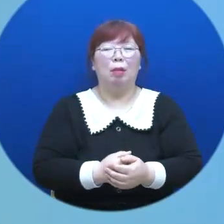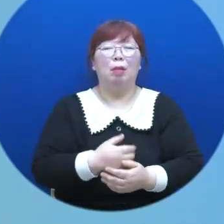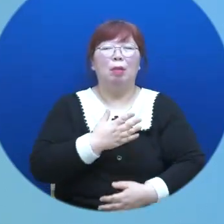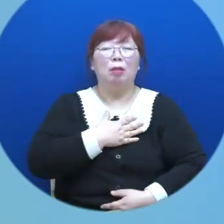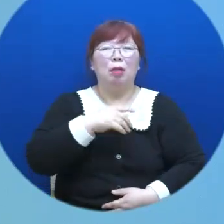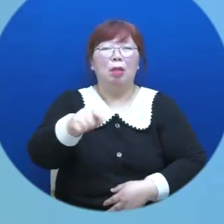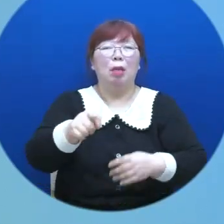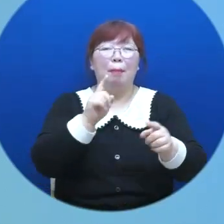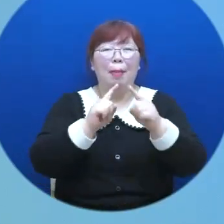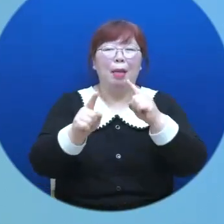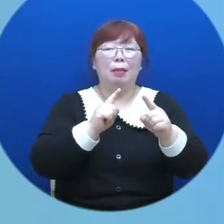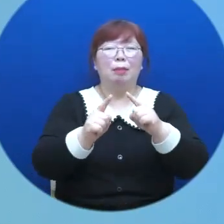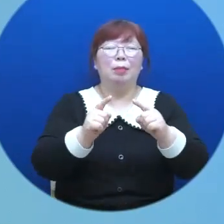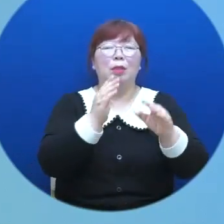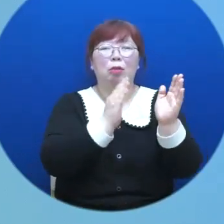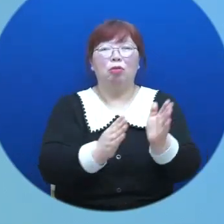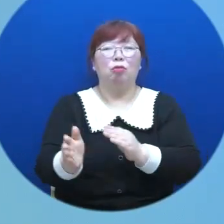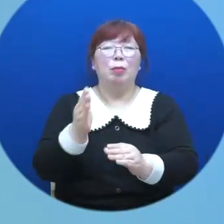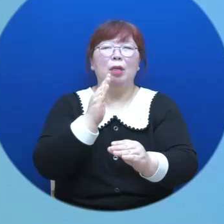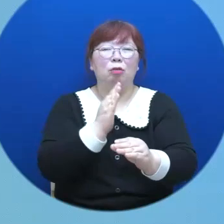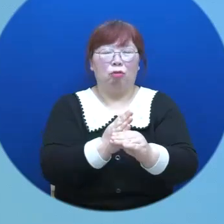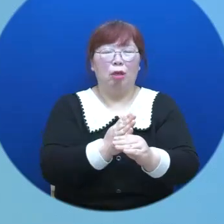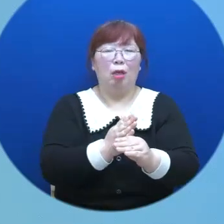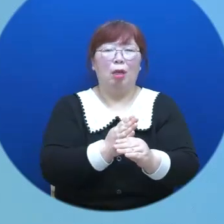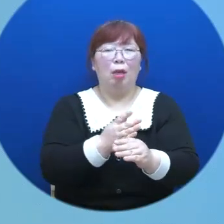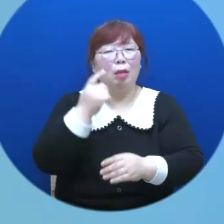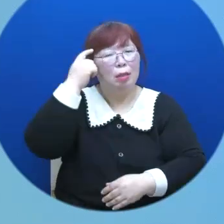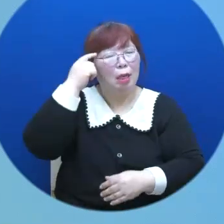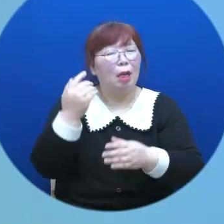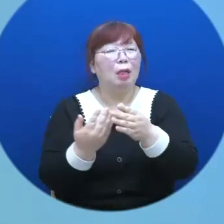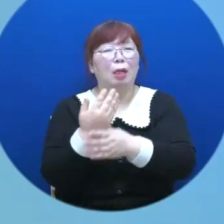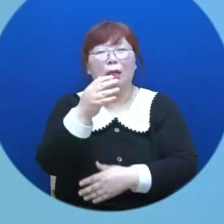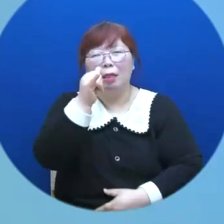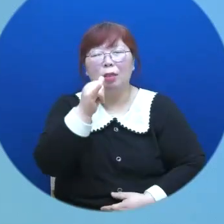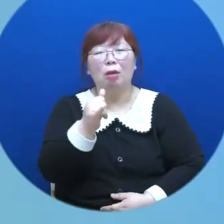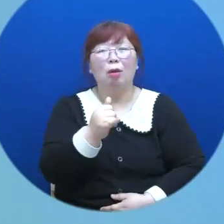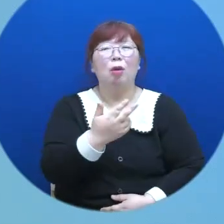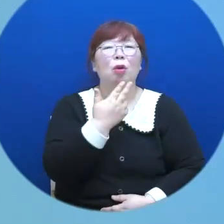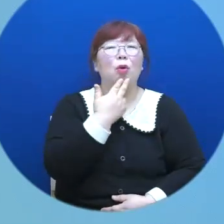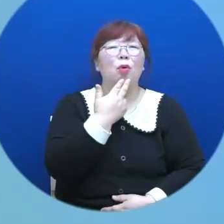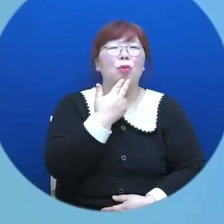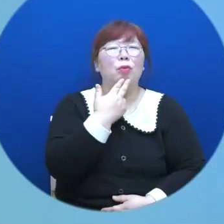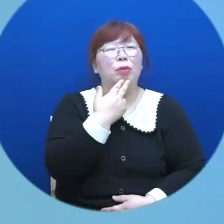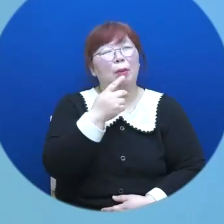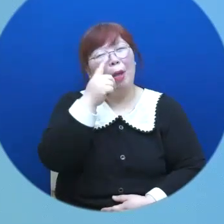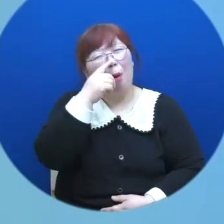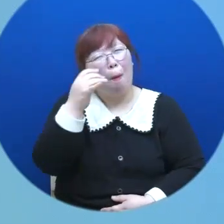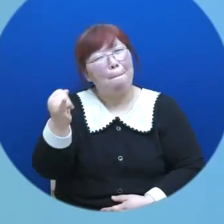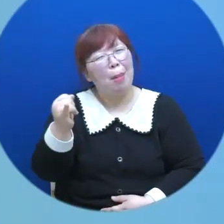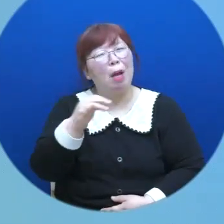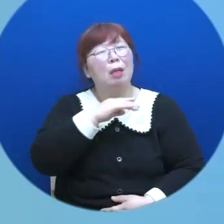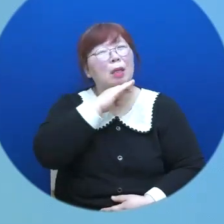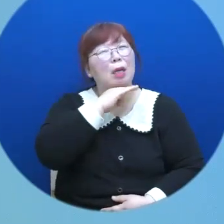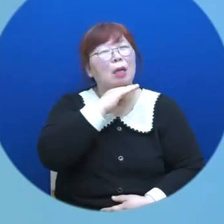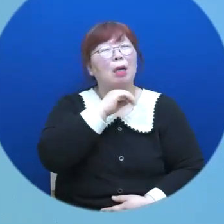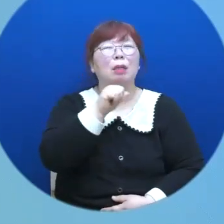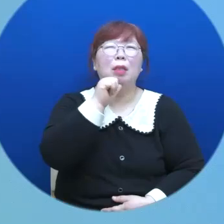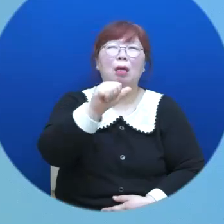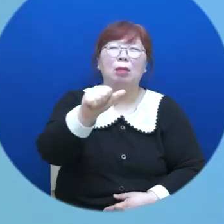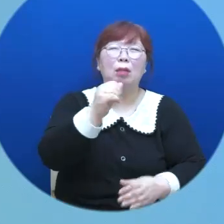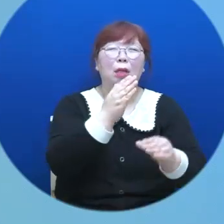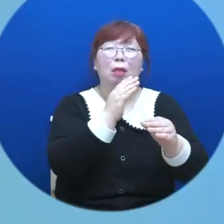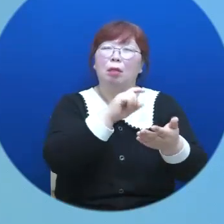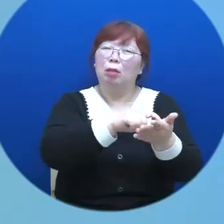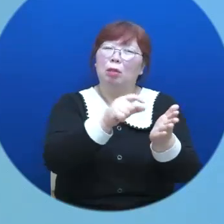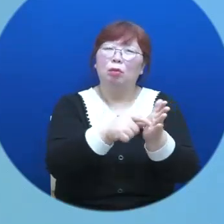말씀을 준비하다가 어떤 생각이 버뜩 드느냐 하면 요셉의 어머니 요셉이 한 5, 7 그 사이에 세상을